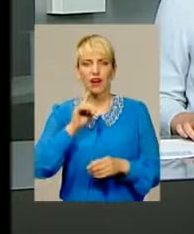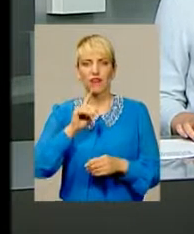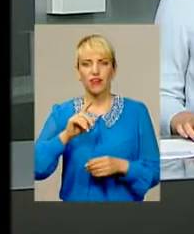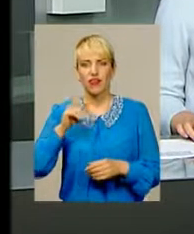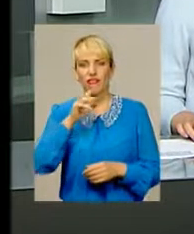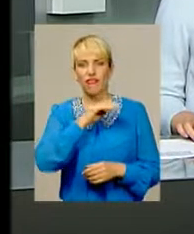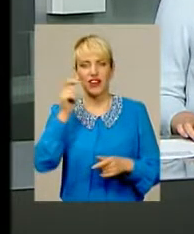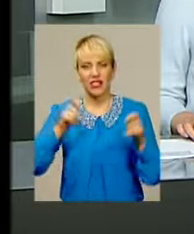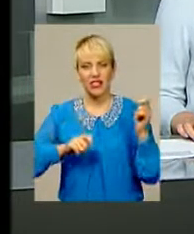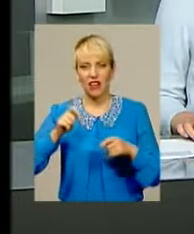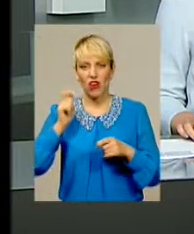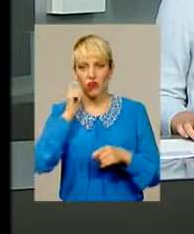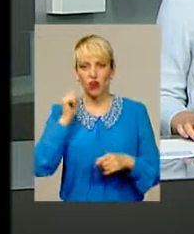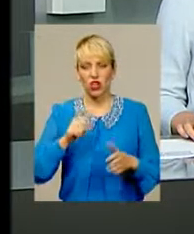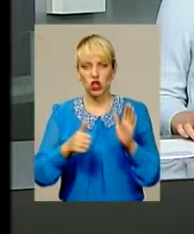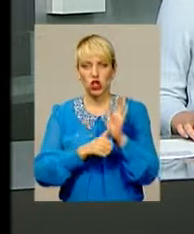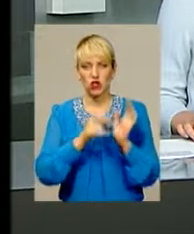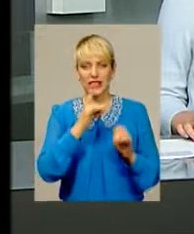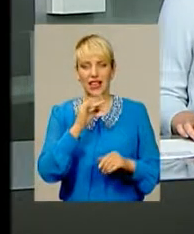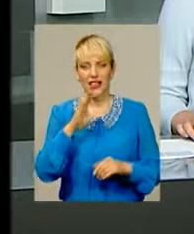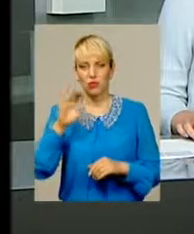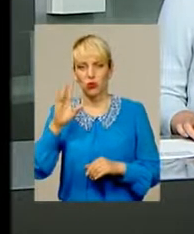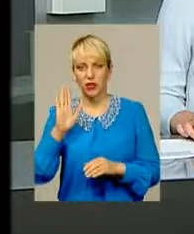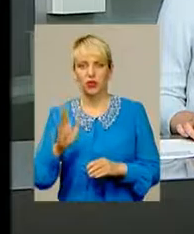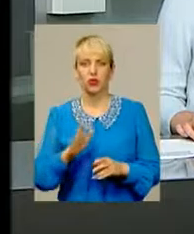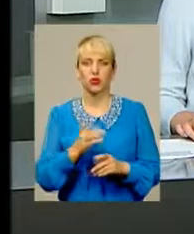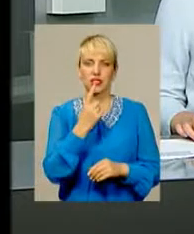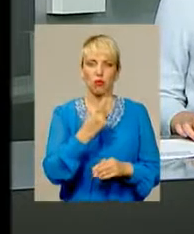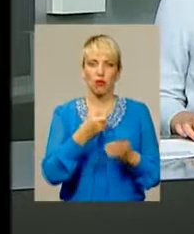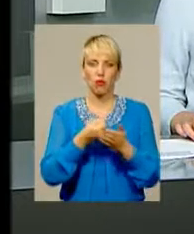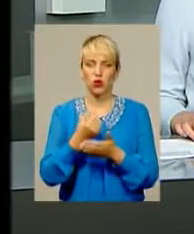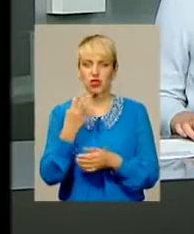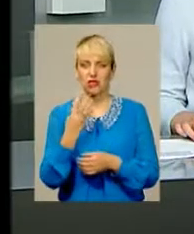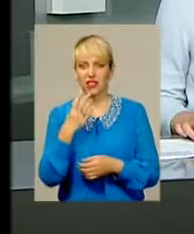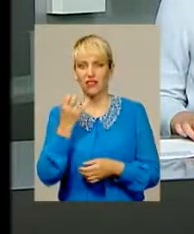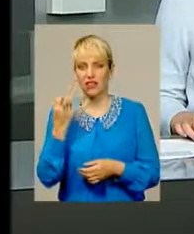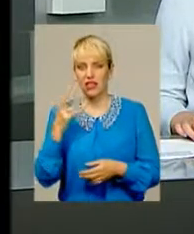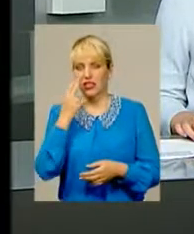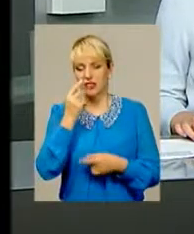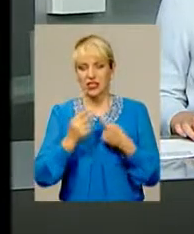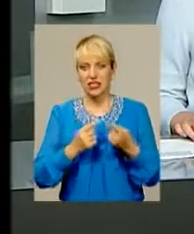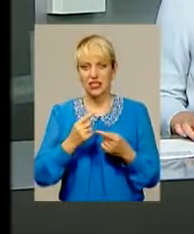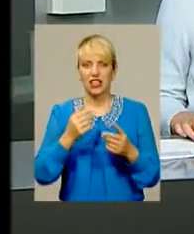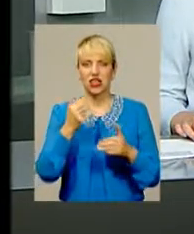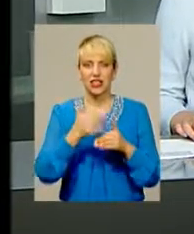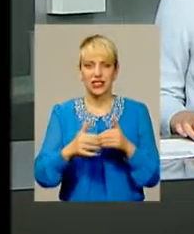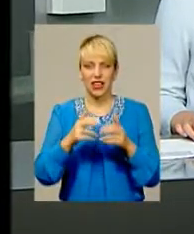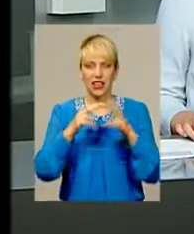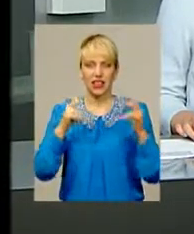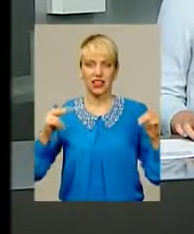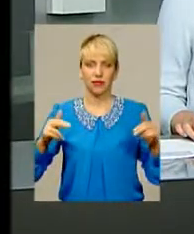Україні. Шоста Республіка прогремить з 1 по 4 вересня вже традиційно серед мурів стародавньої фортеці.